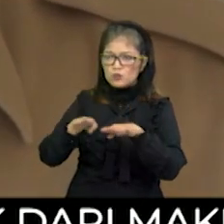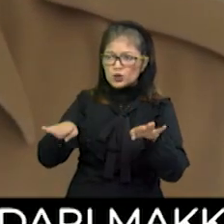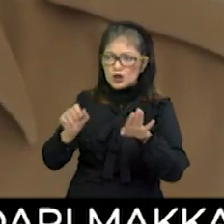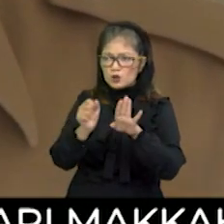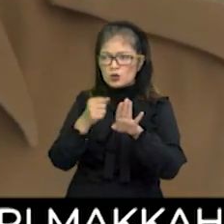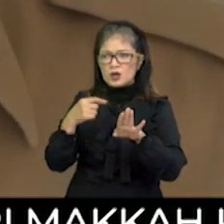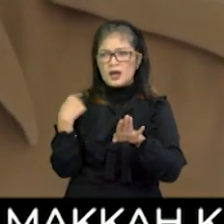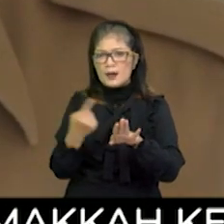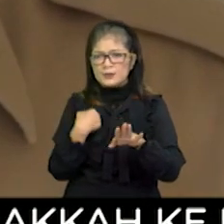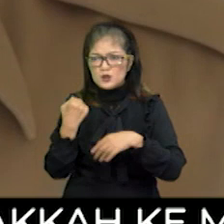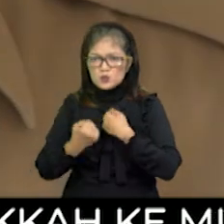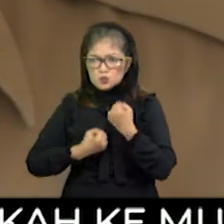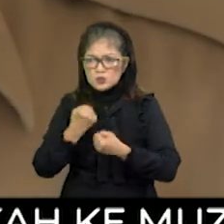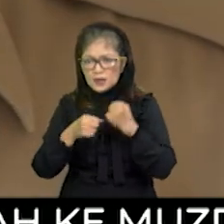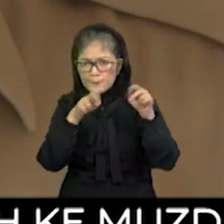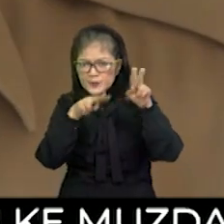yang pertama untuk mencari